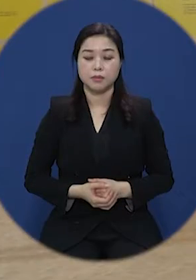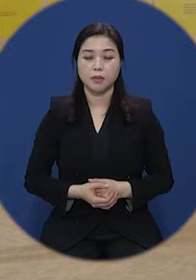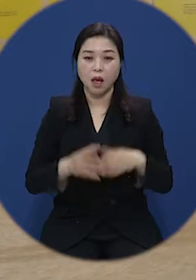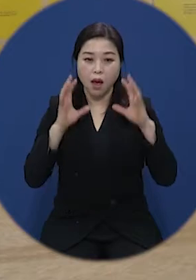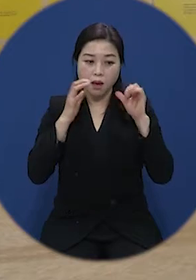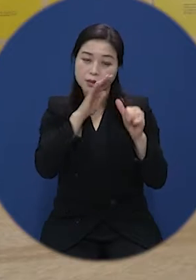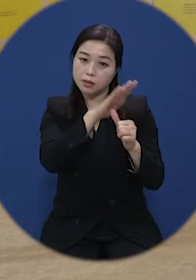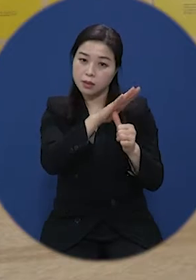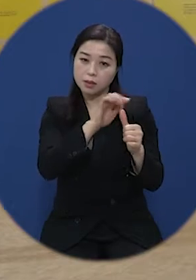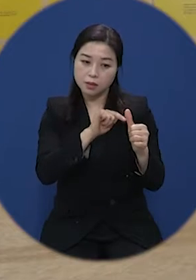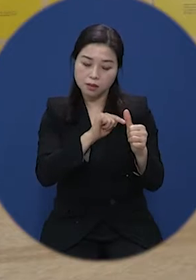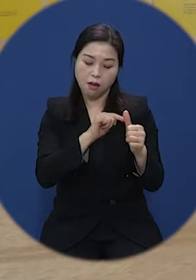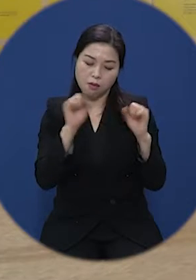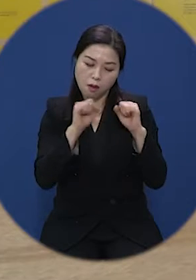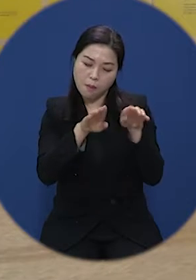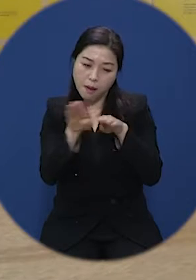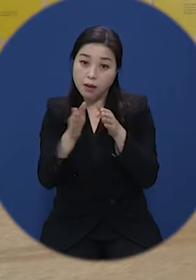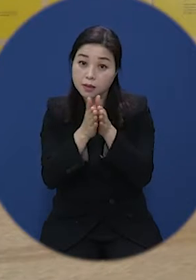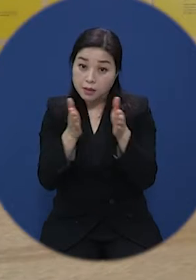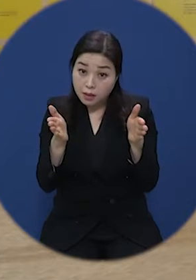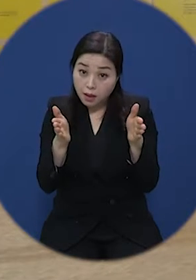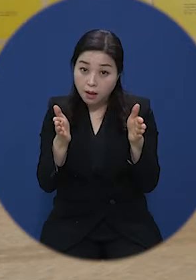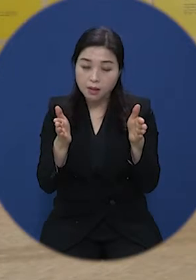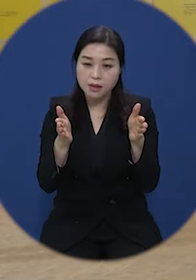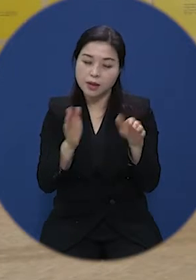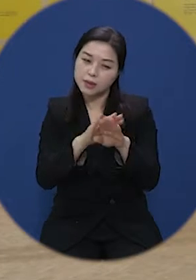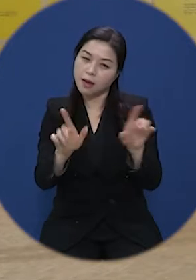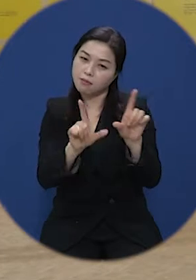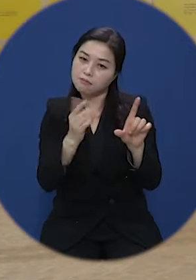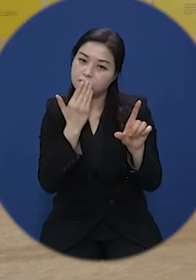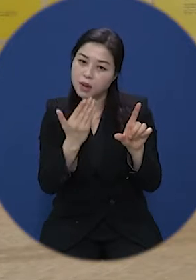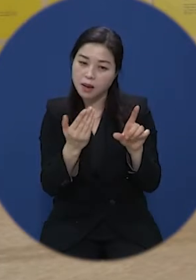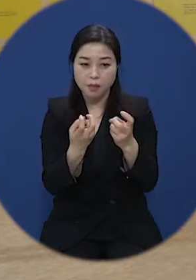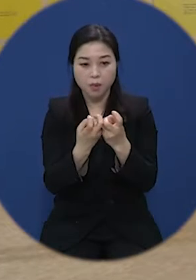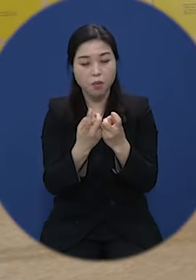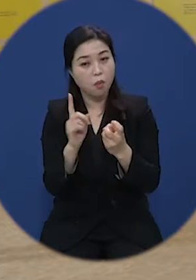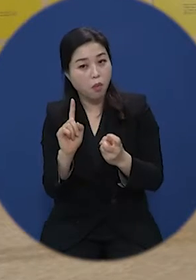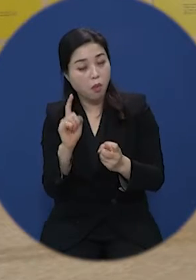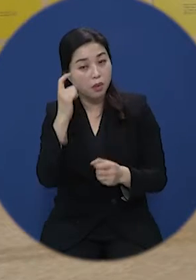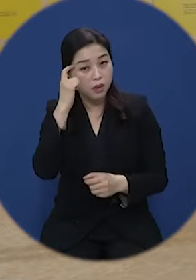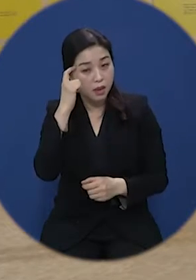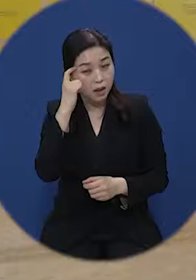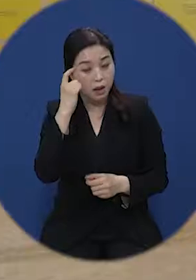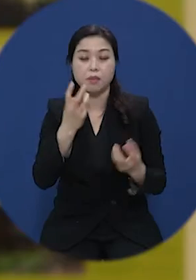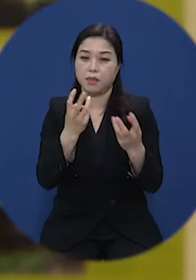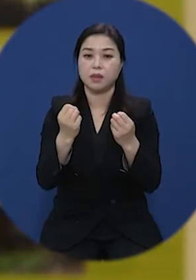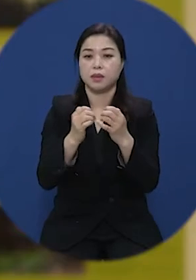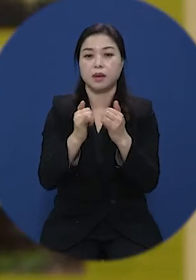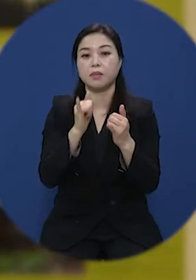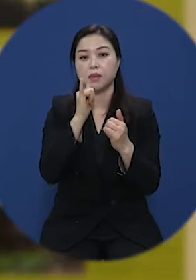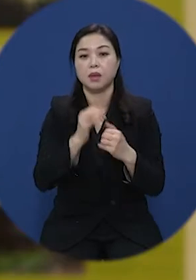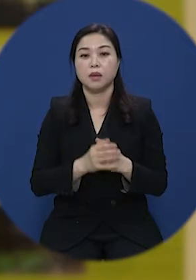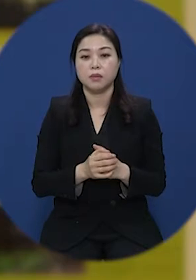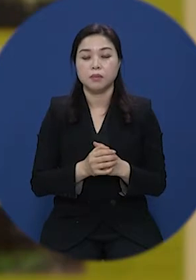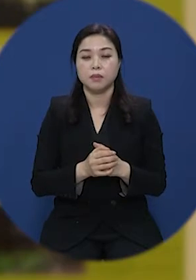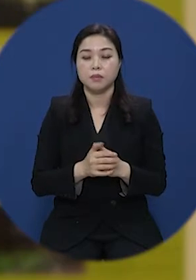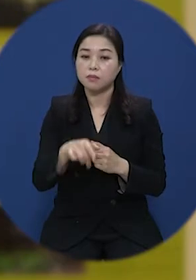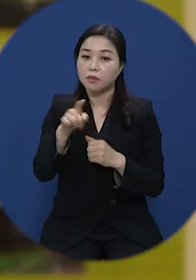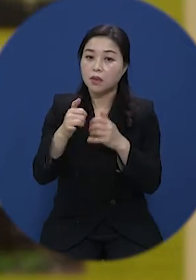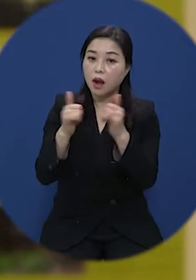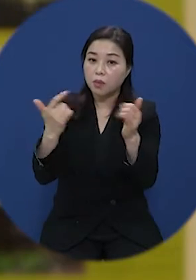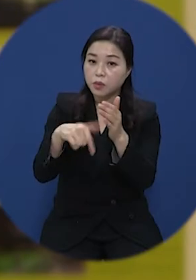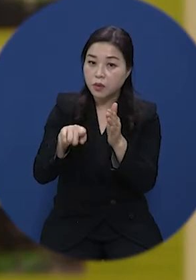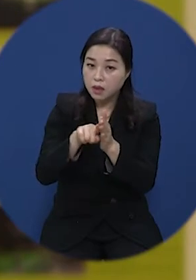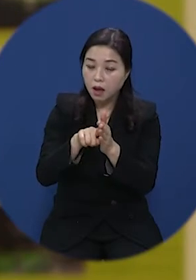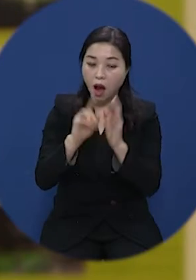아이들의 겨울방학이 시작되면서 어떻게 잘 보내야 할까 생각하시는 분들 많으실 텐데요. 이런 분들을 위해